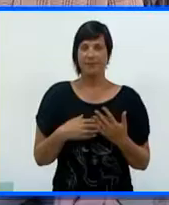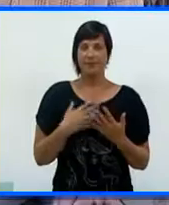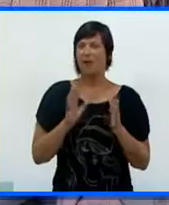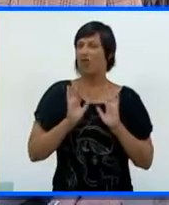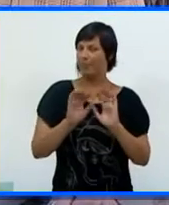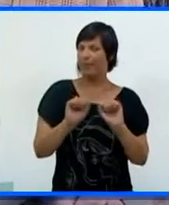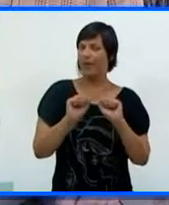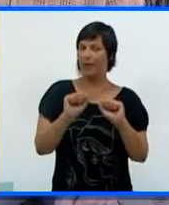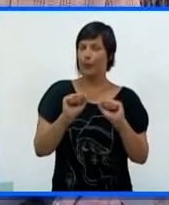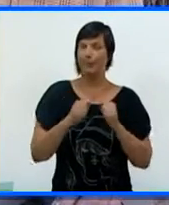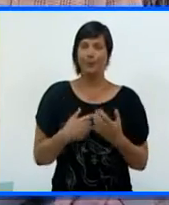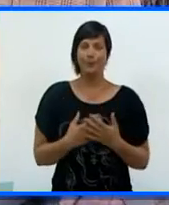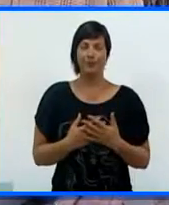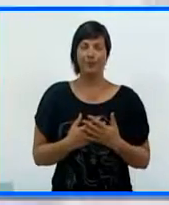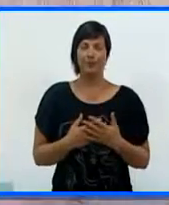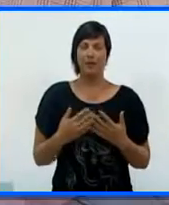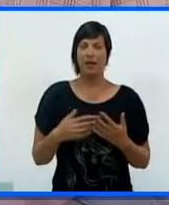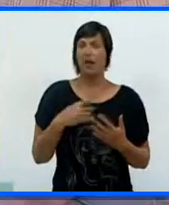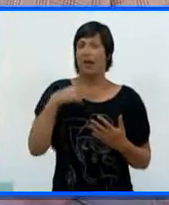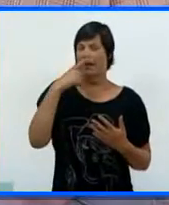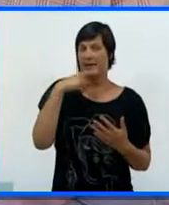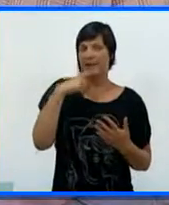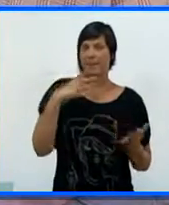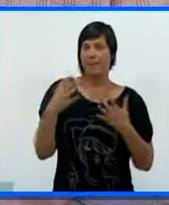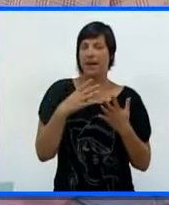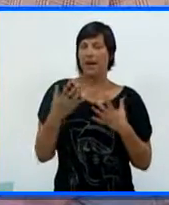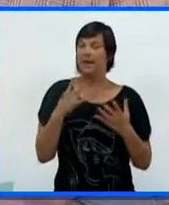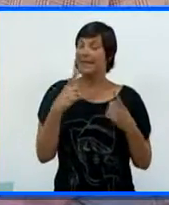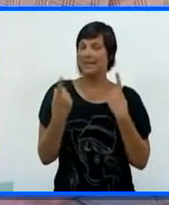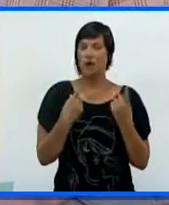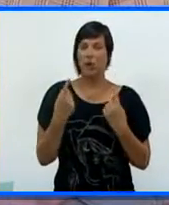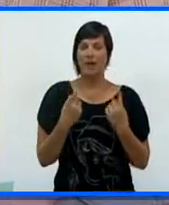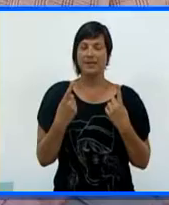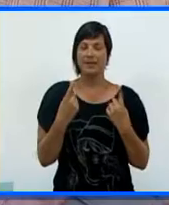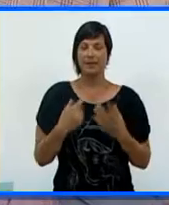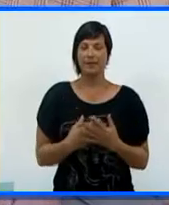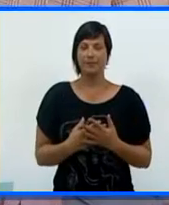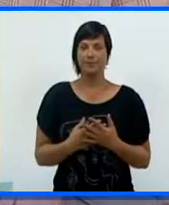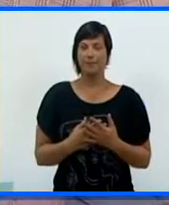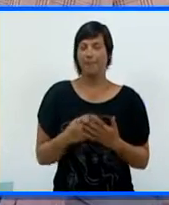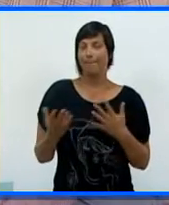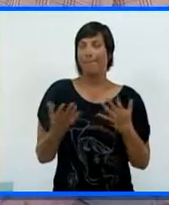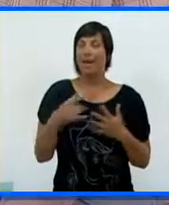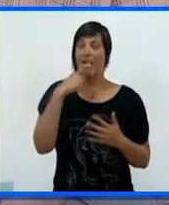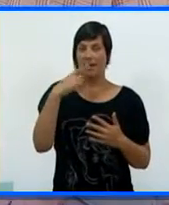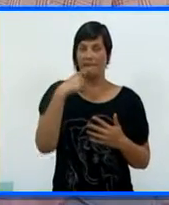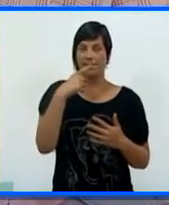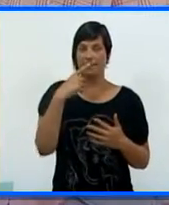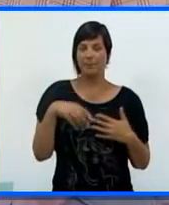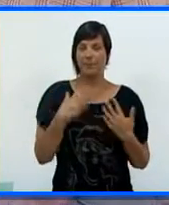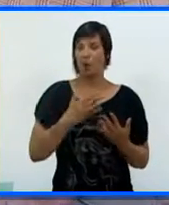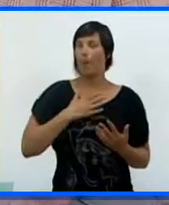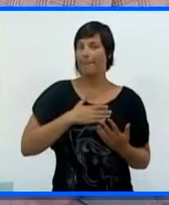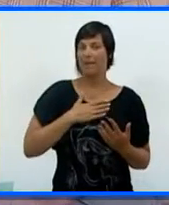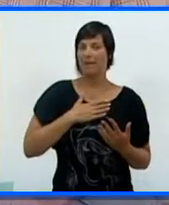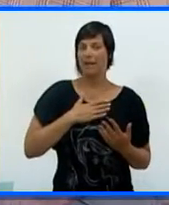tako odbijajući. Dobro, dajte mi recite neke konkretne situacije. pa recimo, ako